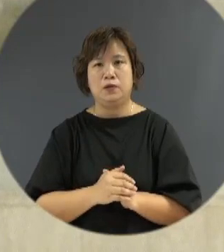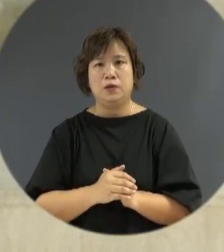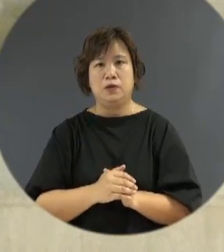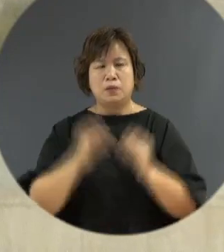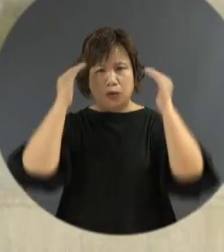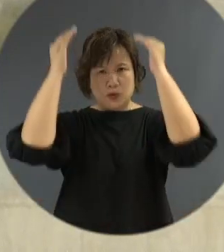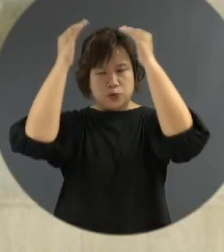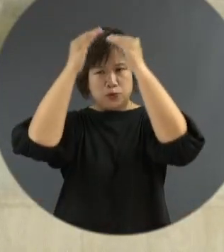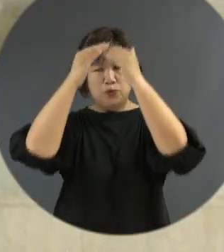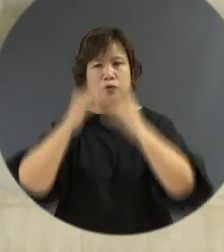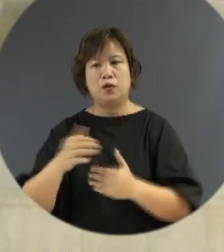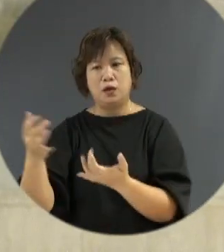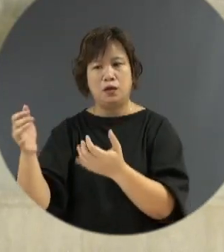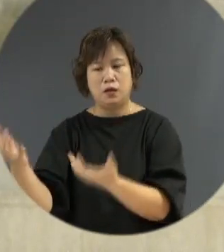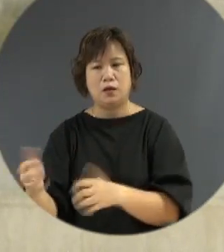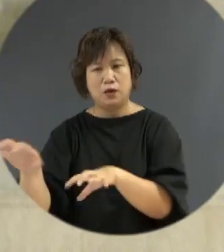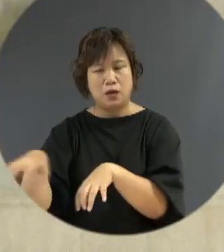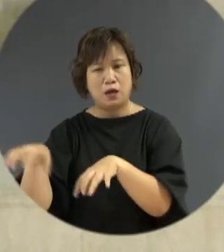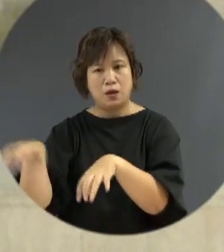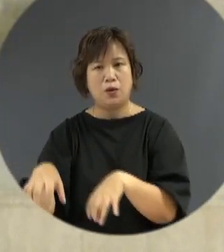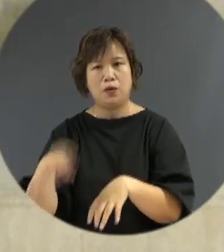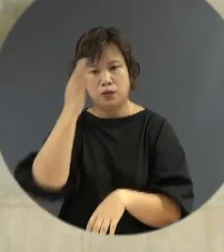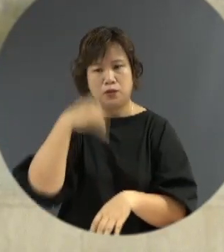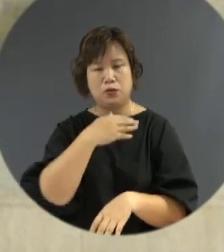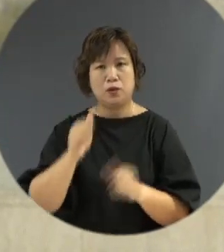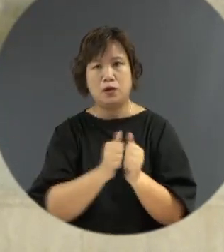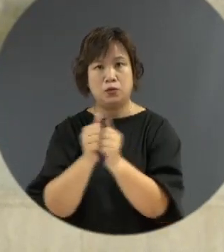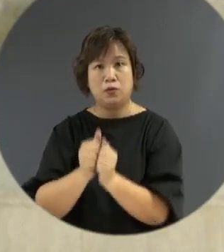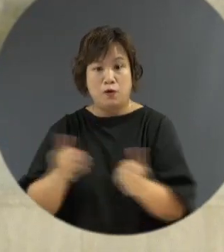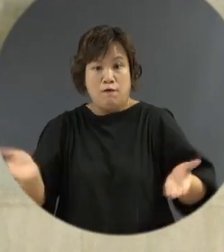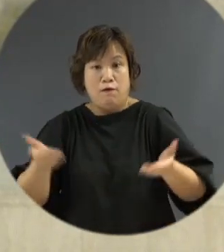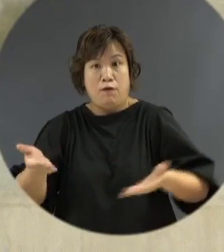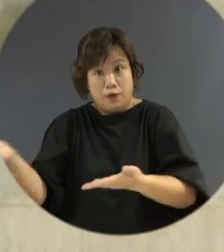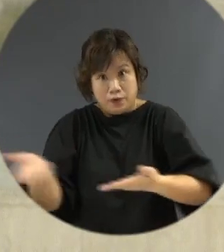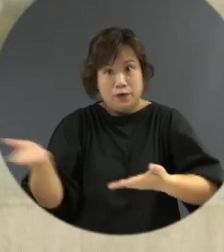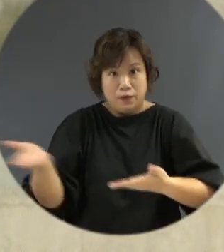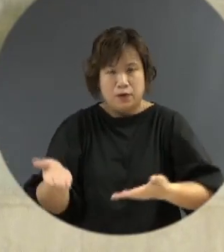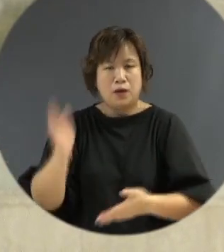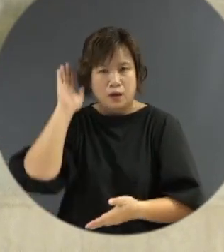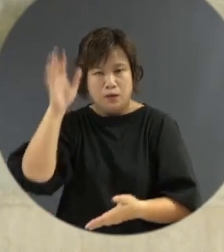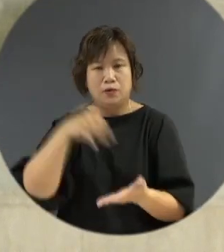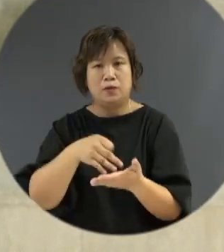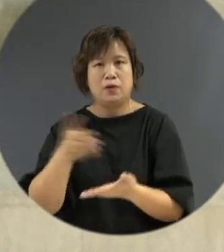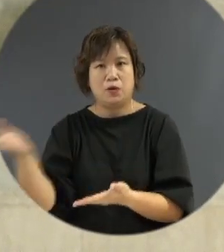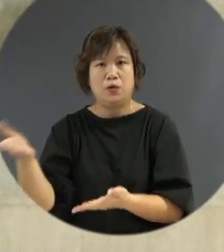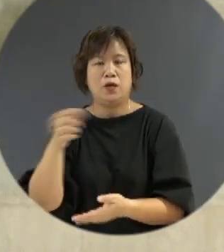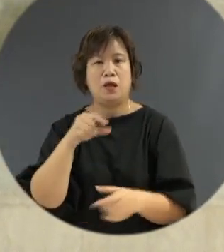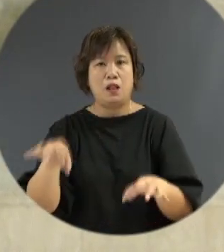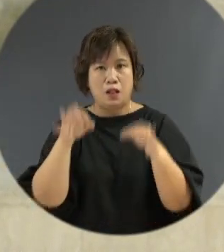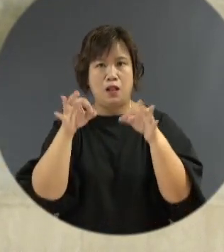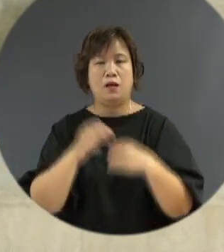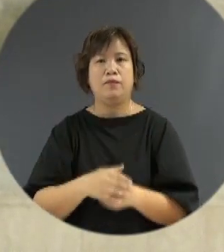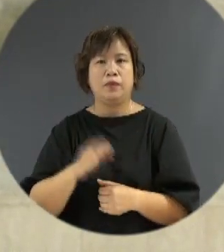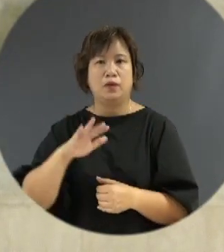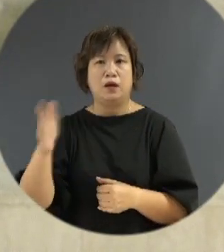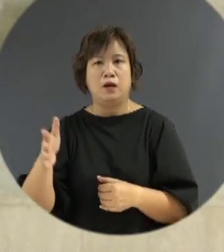有的天主教徒热烈欢迎他，而且请求参加他主持的弥撒，但是被